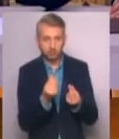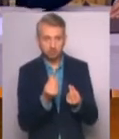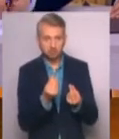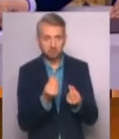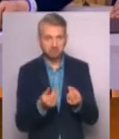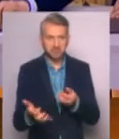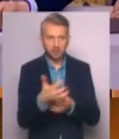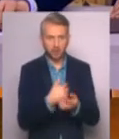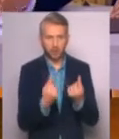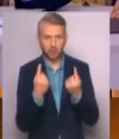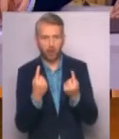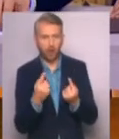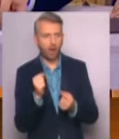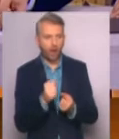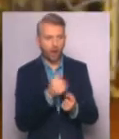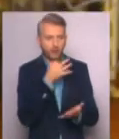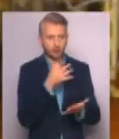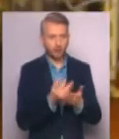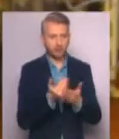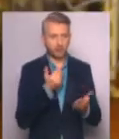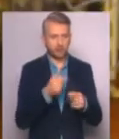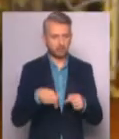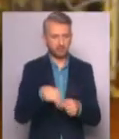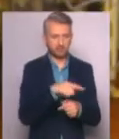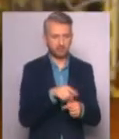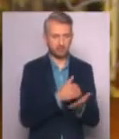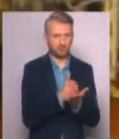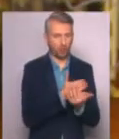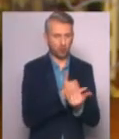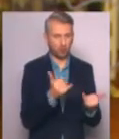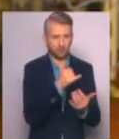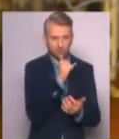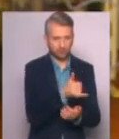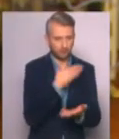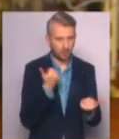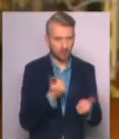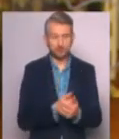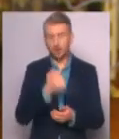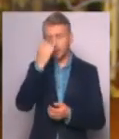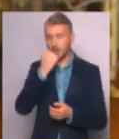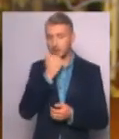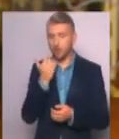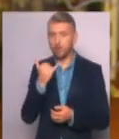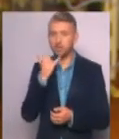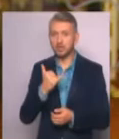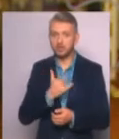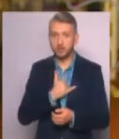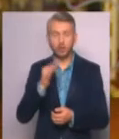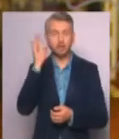негативний з точки зору відповідальності перед комунальним підприємством, які надають послуги. Так, дуже дякую. Вам дякую, звичайно, за дзвінок. Я